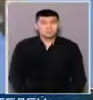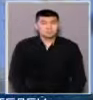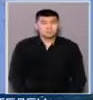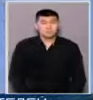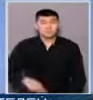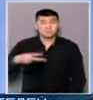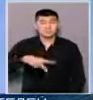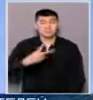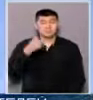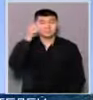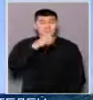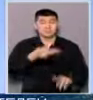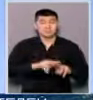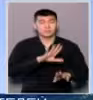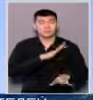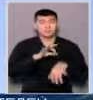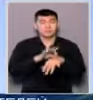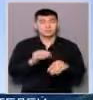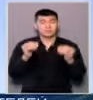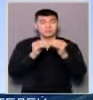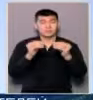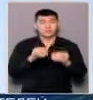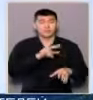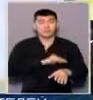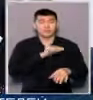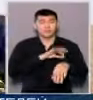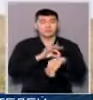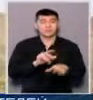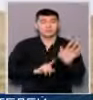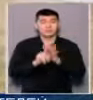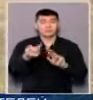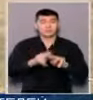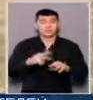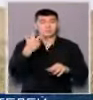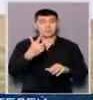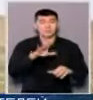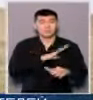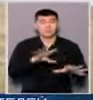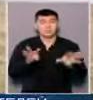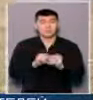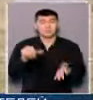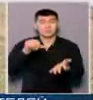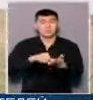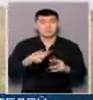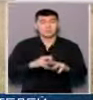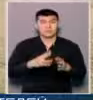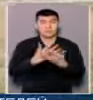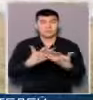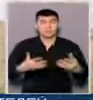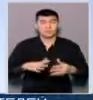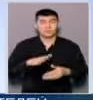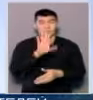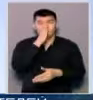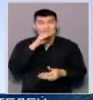В 2020 году было проведено 10 поисковых работ, а с начала этого года – 3. Во всех этих мероприятиях были задействованы